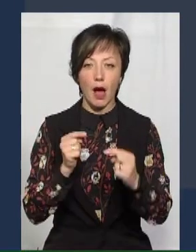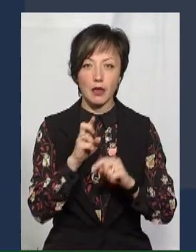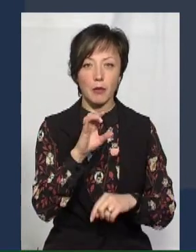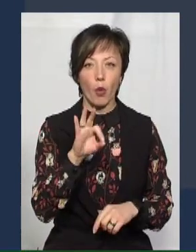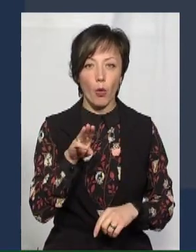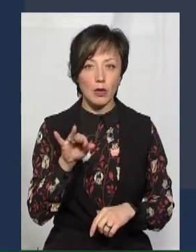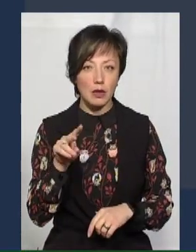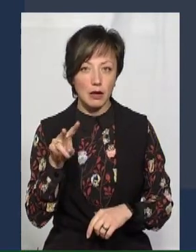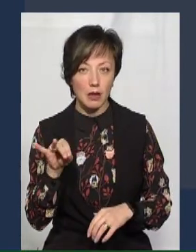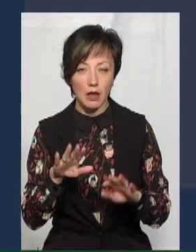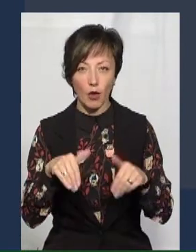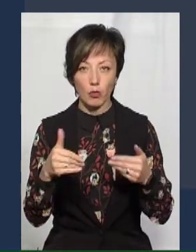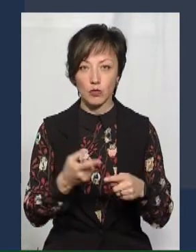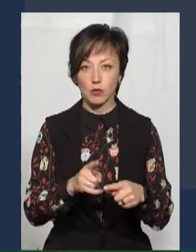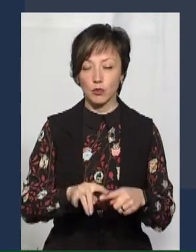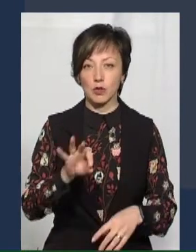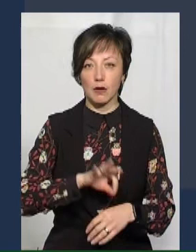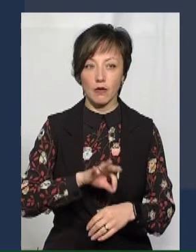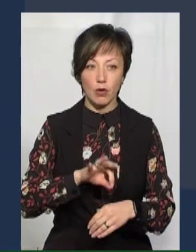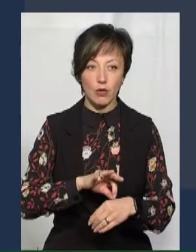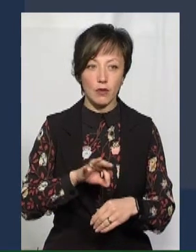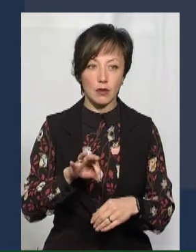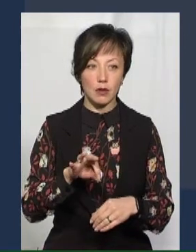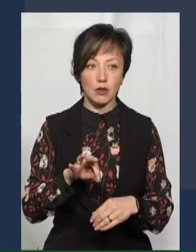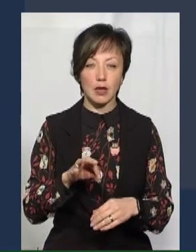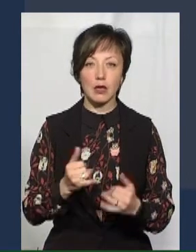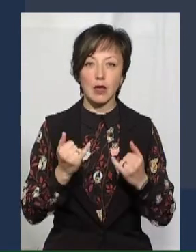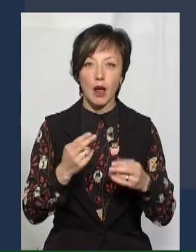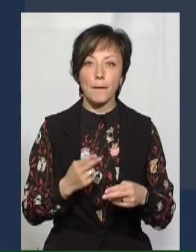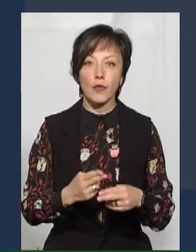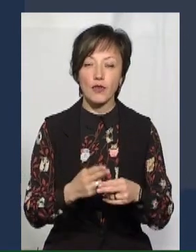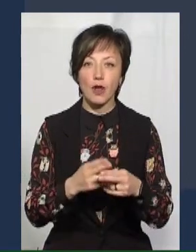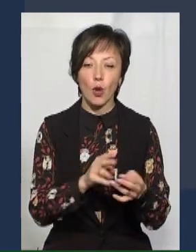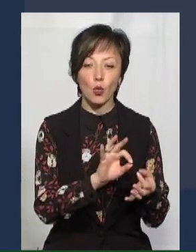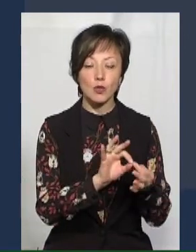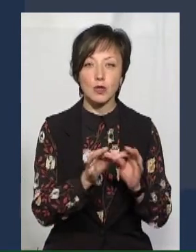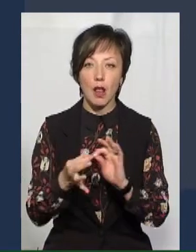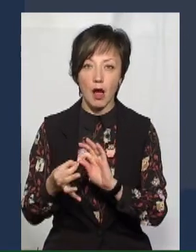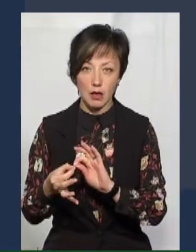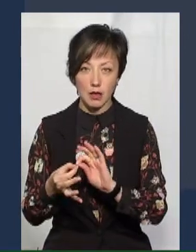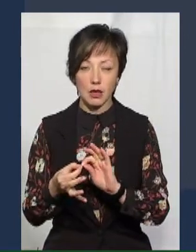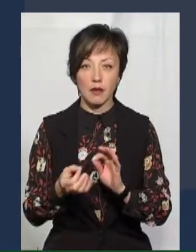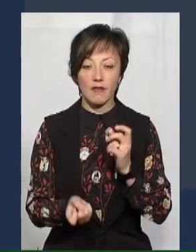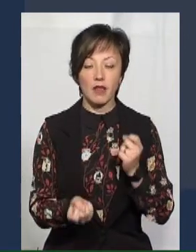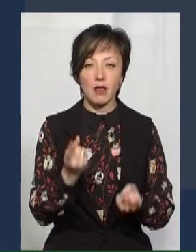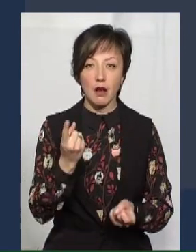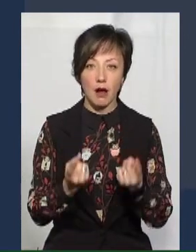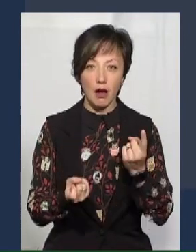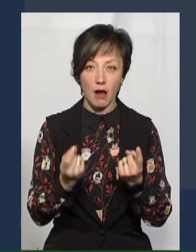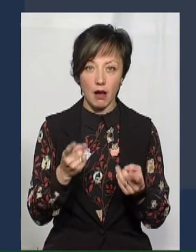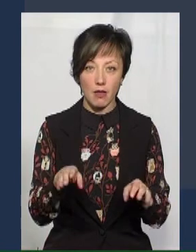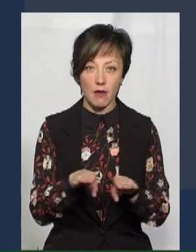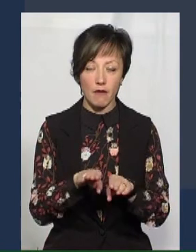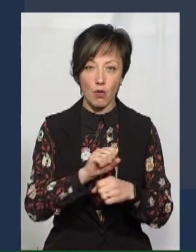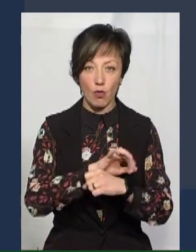рекомендовані при цьому захворюванні для профілактики вже тих ускладнень, які виникають на фоні